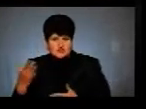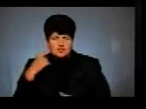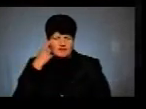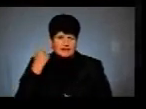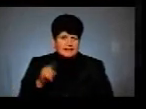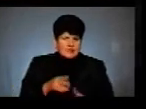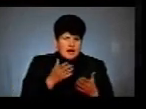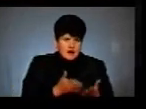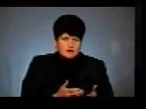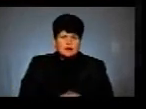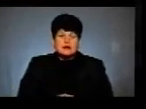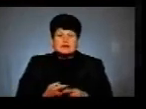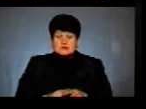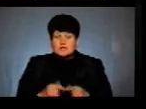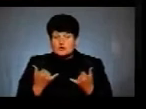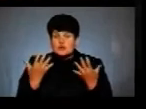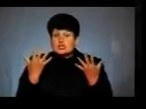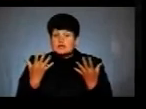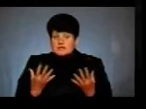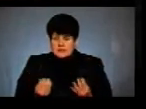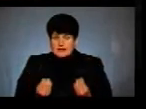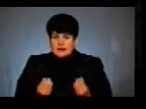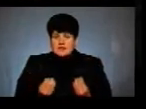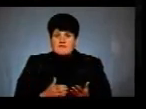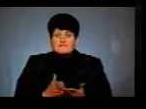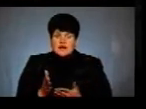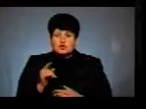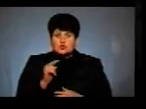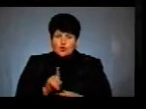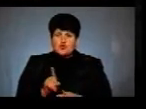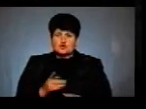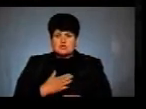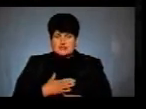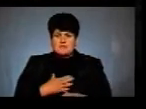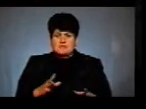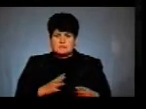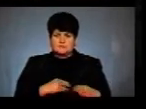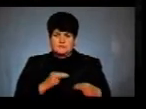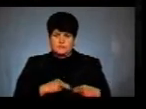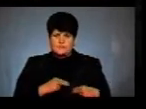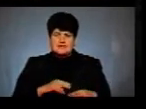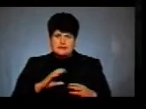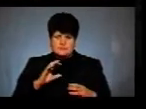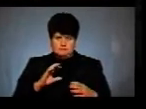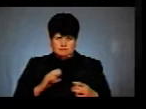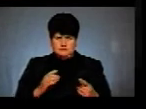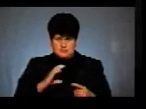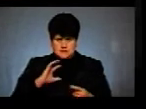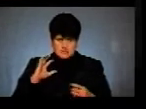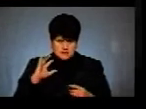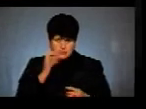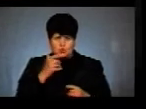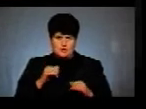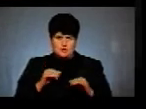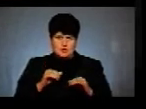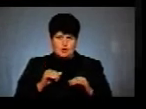Китаї. Це теж на сьогоднішній день варіант того, що з нами йдуть на співпрацю солідні компанії світові,